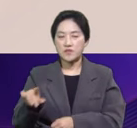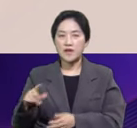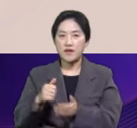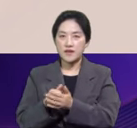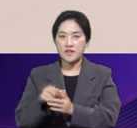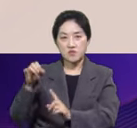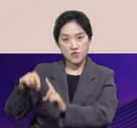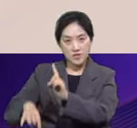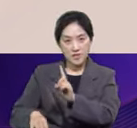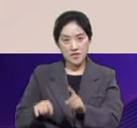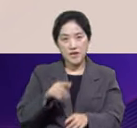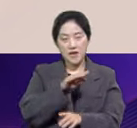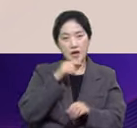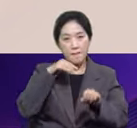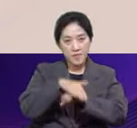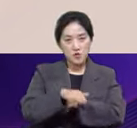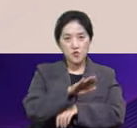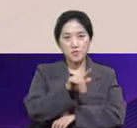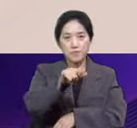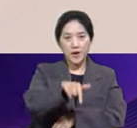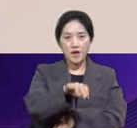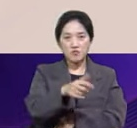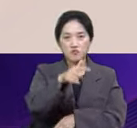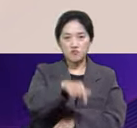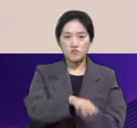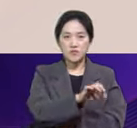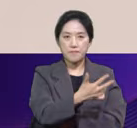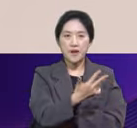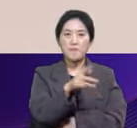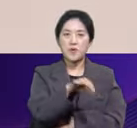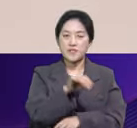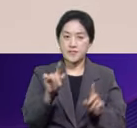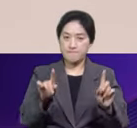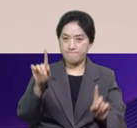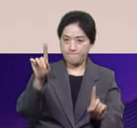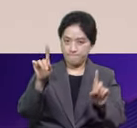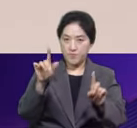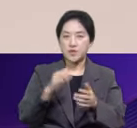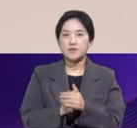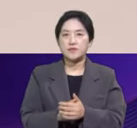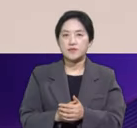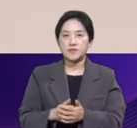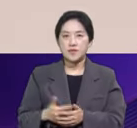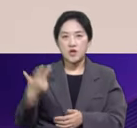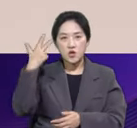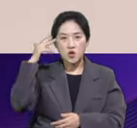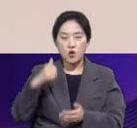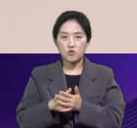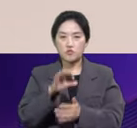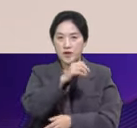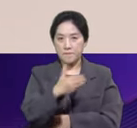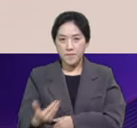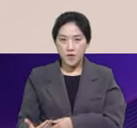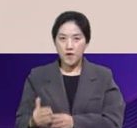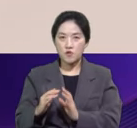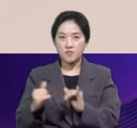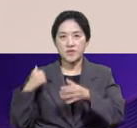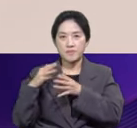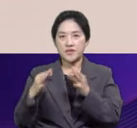민주당 박윤국 후보 48%로 뒤따르고 있습니다. 경기 여주 양평입니다. 국민의힘